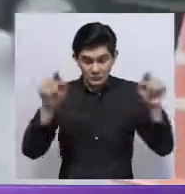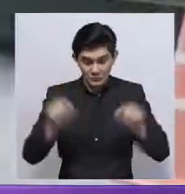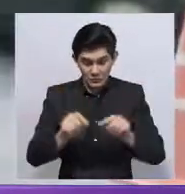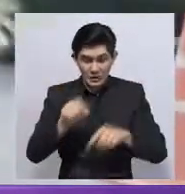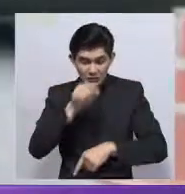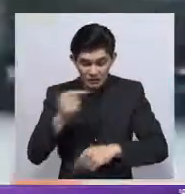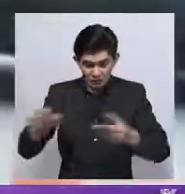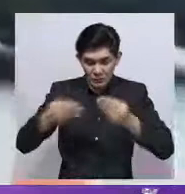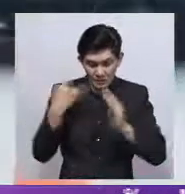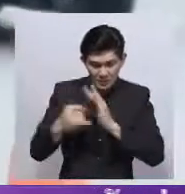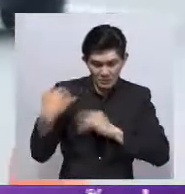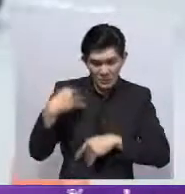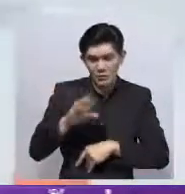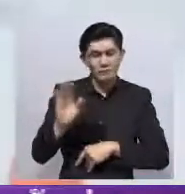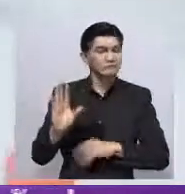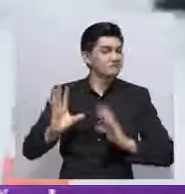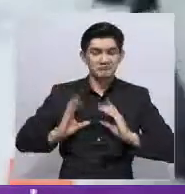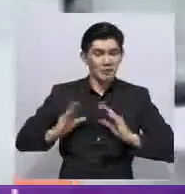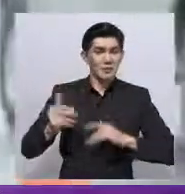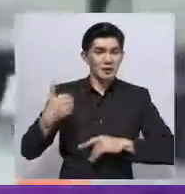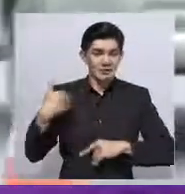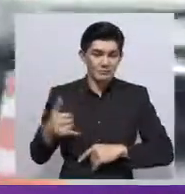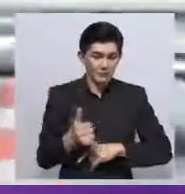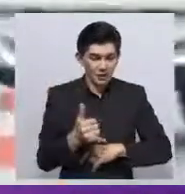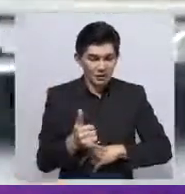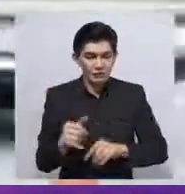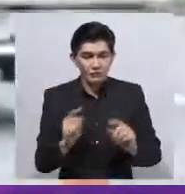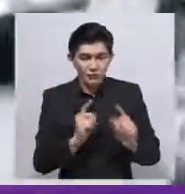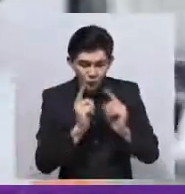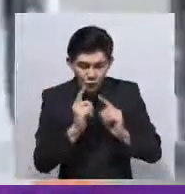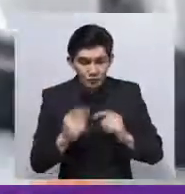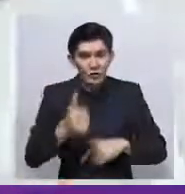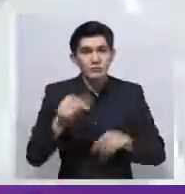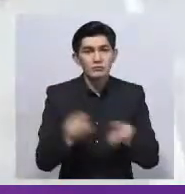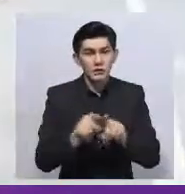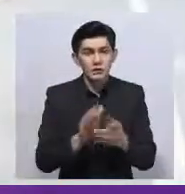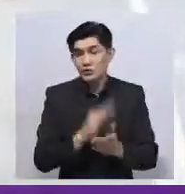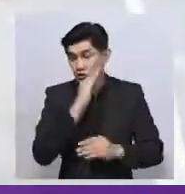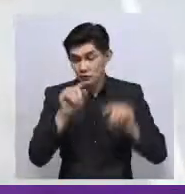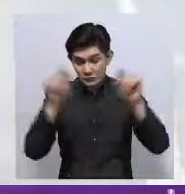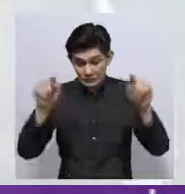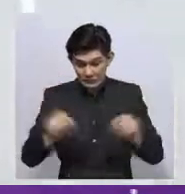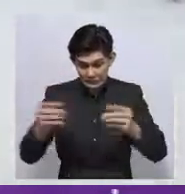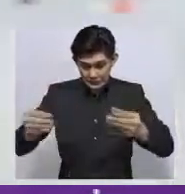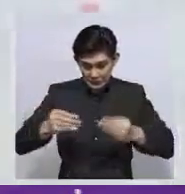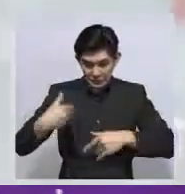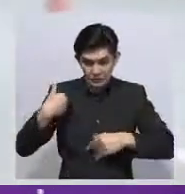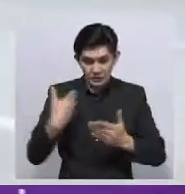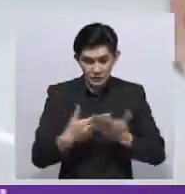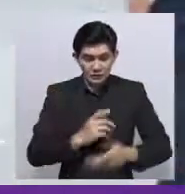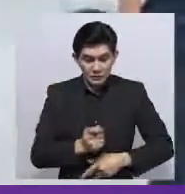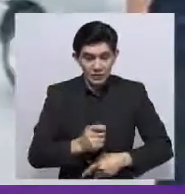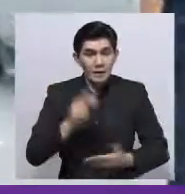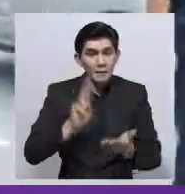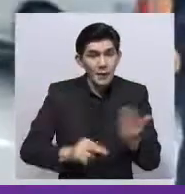สั่งสามารถปฏิเสธใบสั่งแล้วก็เข้าสู่การต่อสู้คดีได้แต่ถ้าได้รับใบสั่งแล้วไม่ไปชำระ